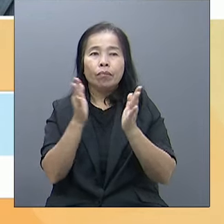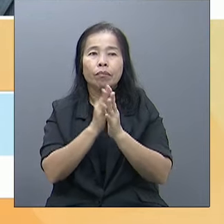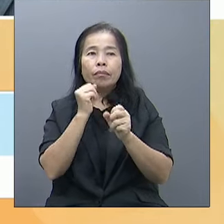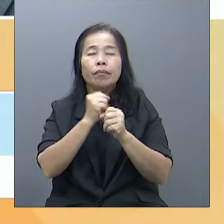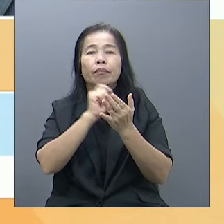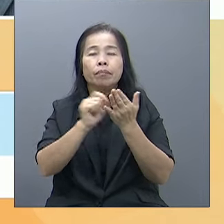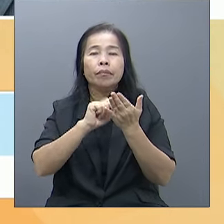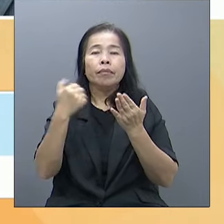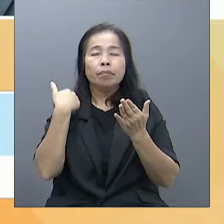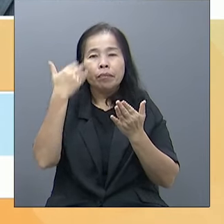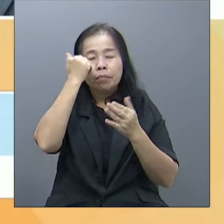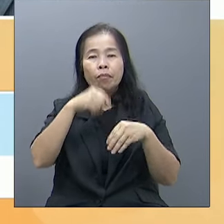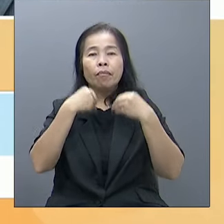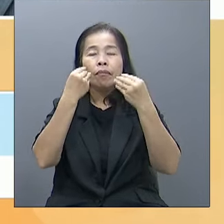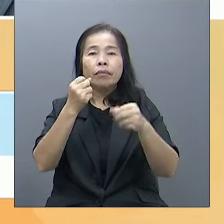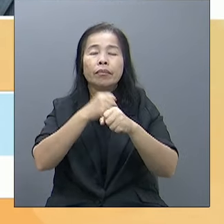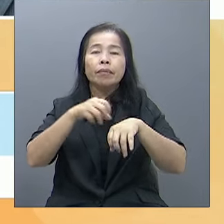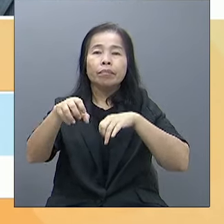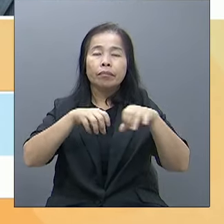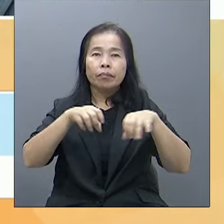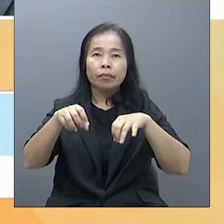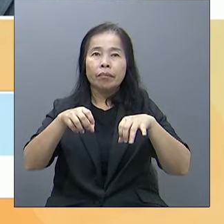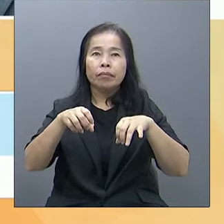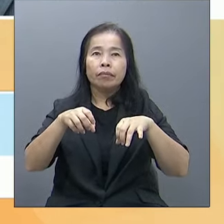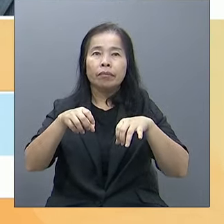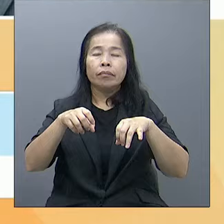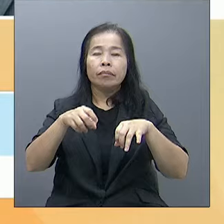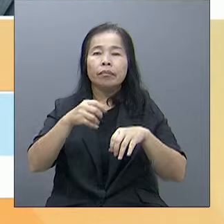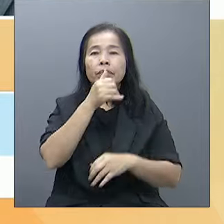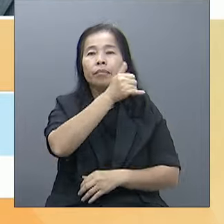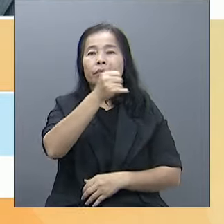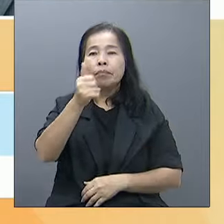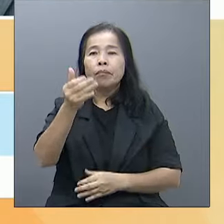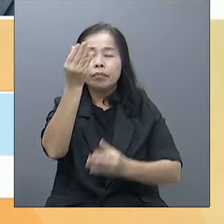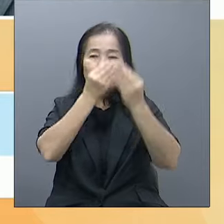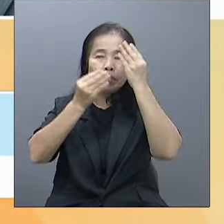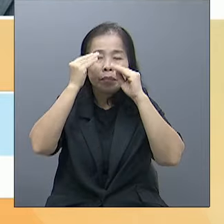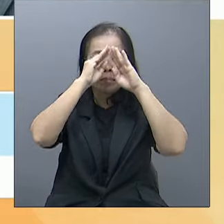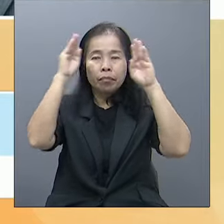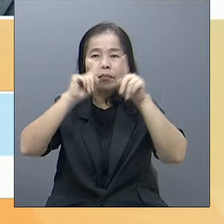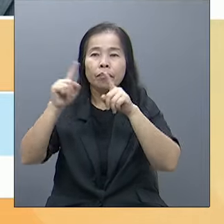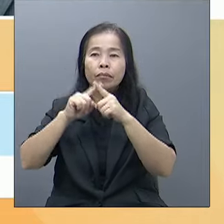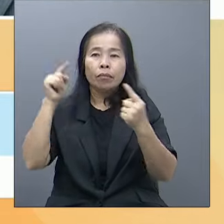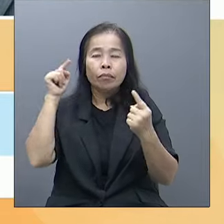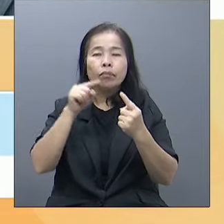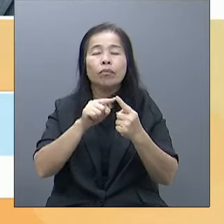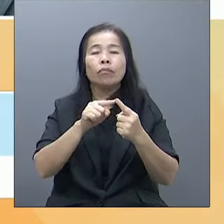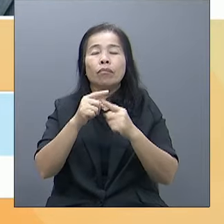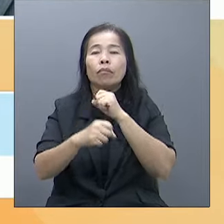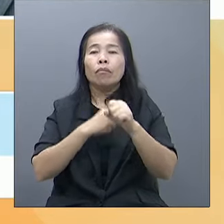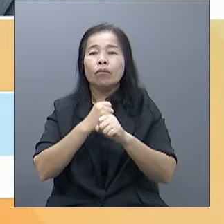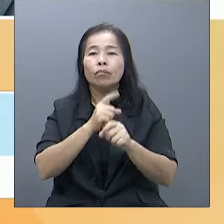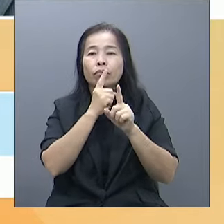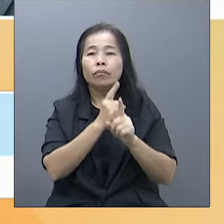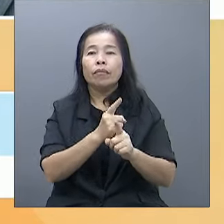ให้มันมีการจัดการทัศนศึกษาที่มันเหมาะสมกับช่วงวัยของผู้เรียนนะครับตอน